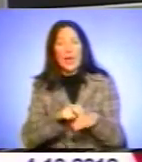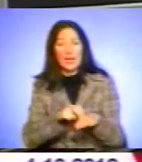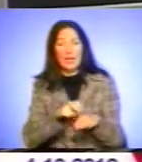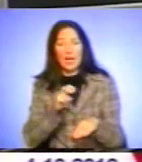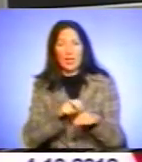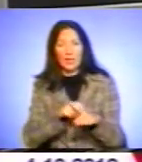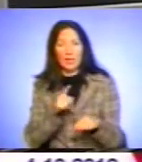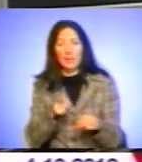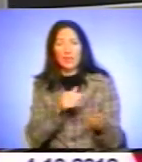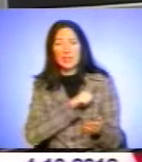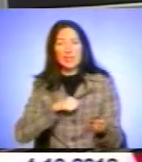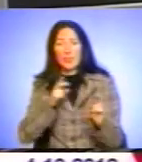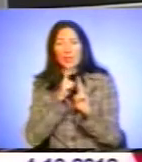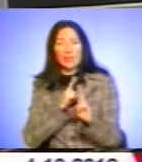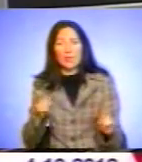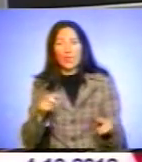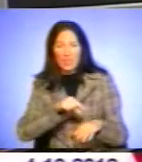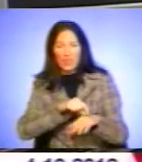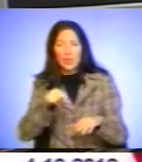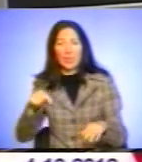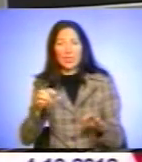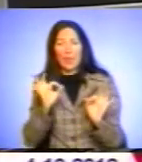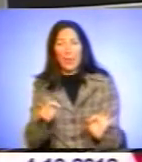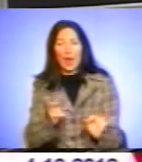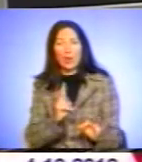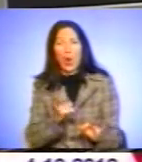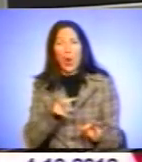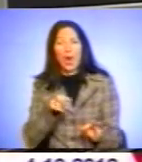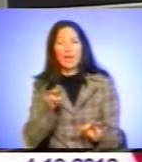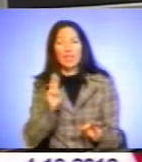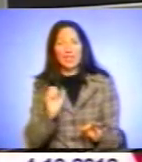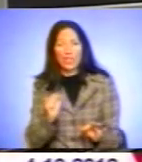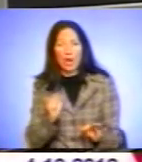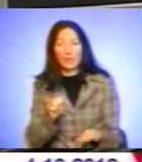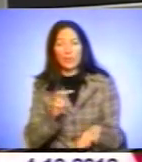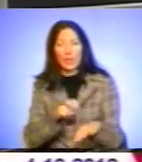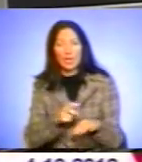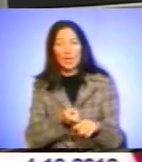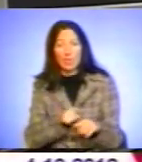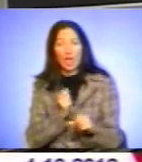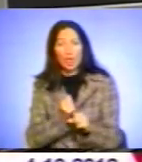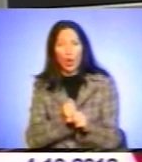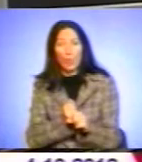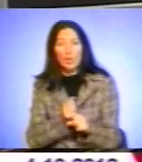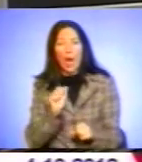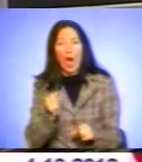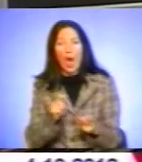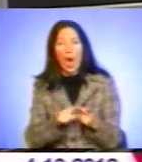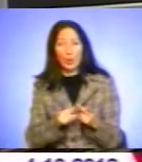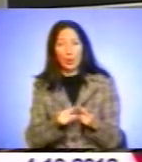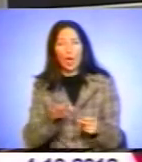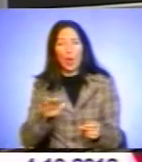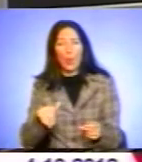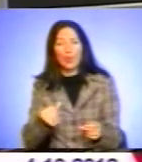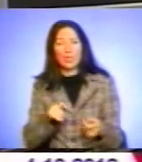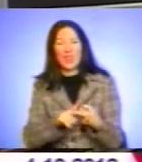якщо ви самі тим більше не можете видалити правильно кліща, лікар це зробить, а по-друге, потім